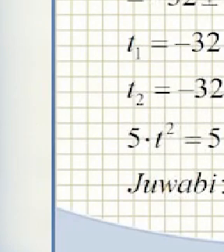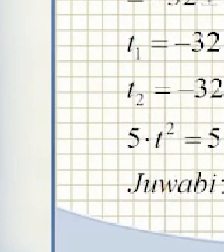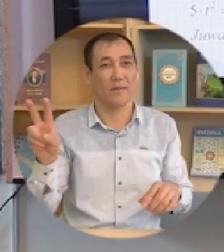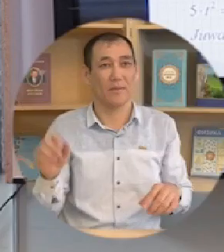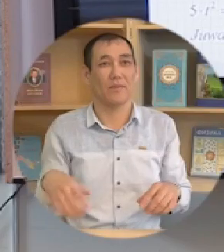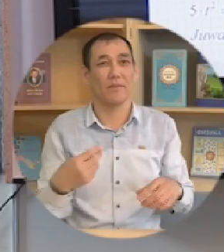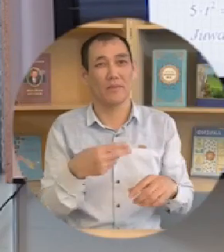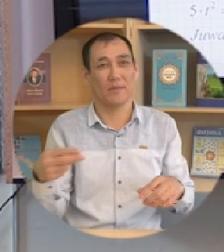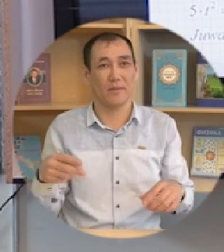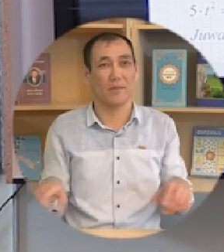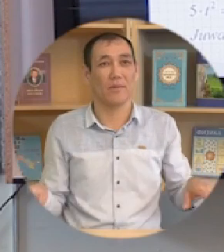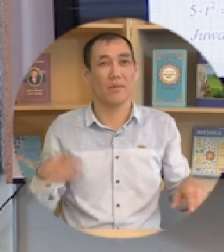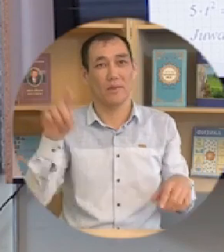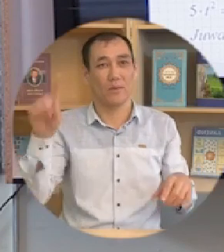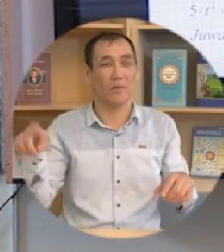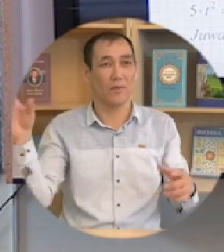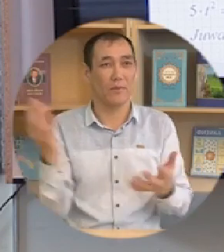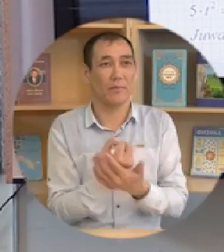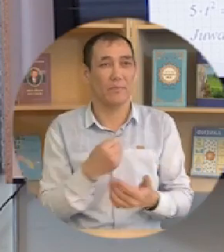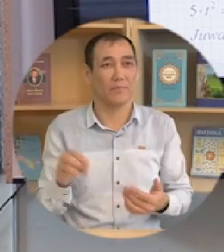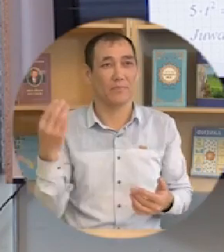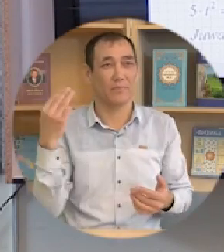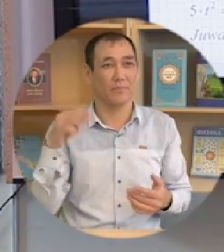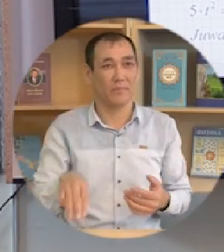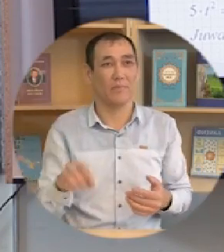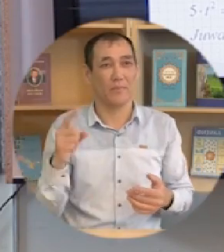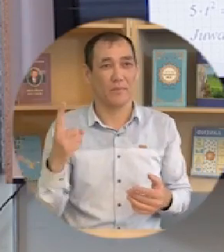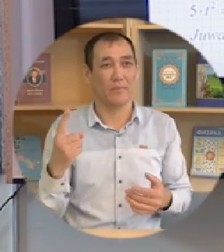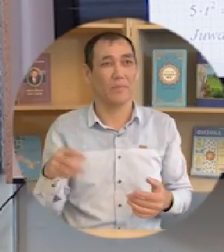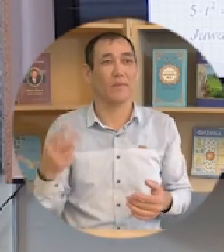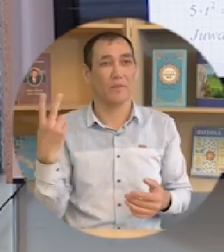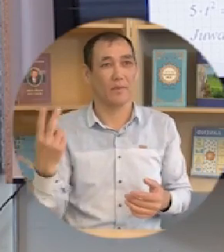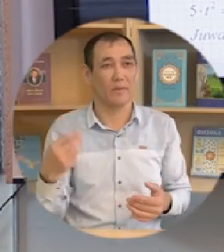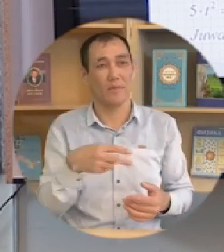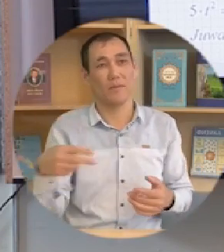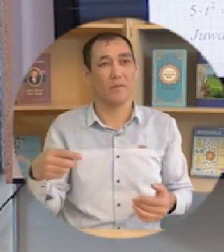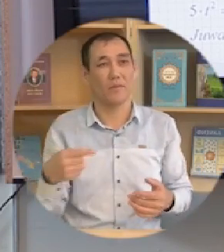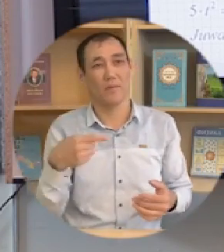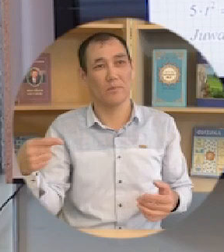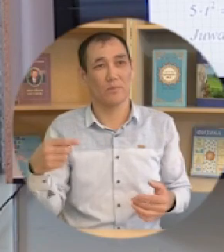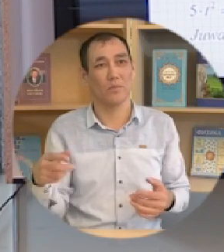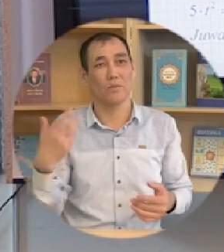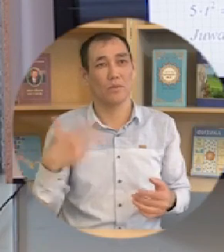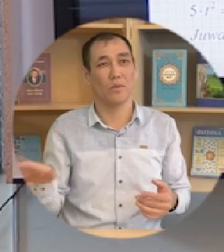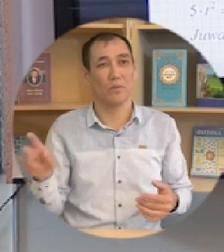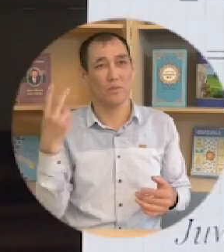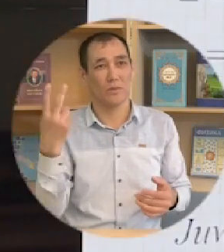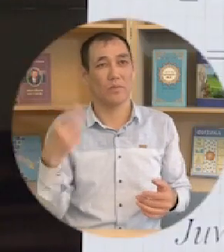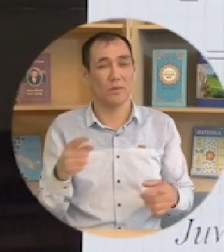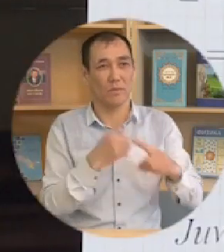теңлеменің корелерін табамыз. Т бірінші һәм екінші тең болады минус